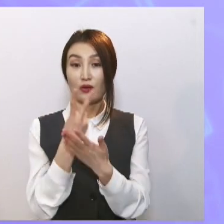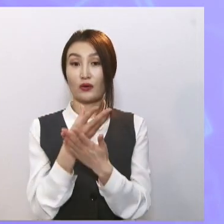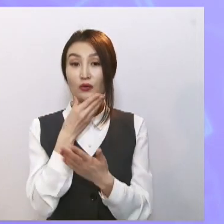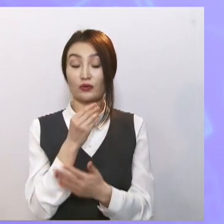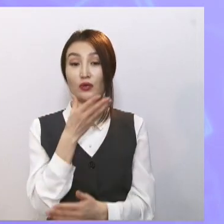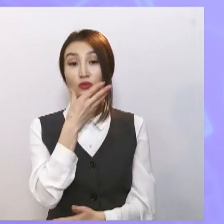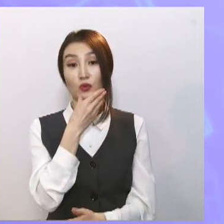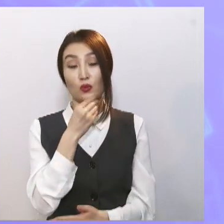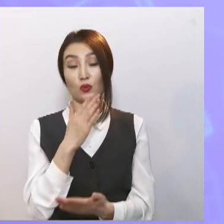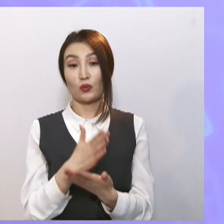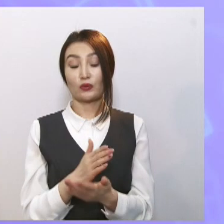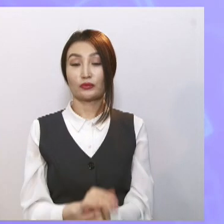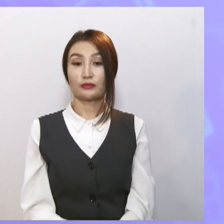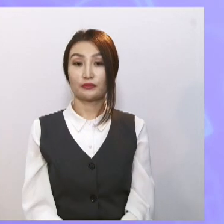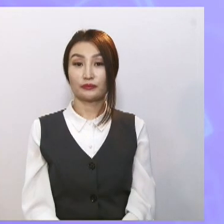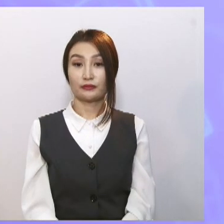Сулуулук.